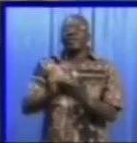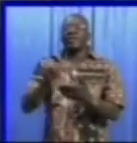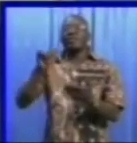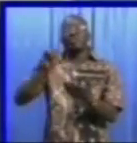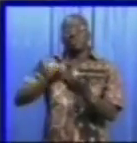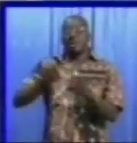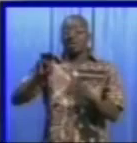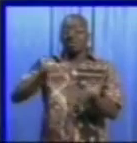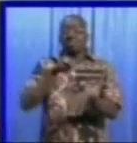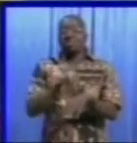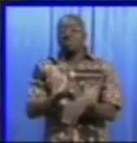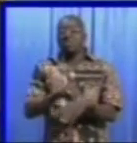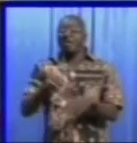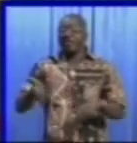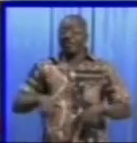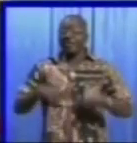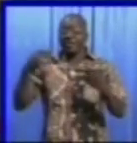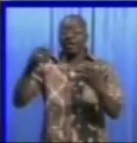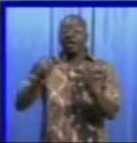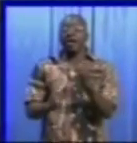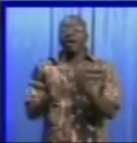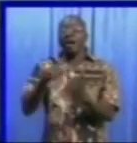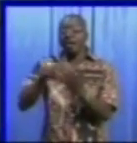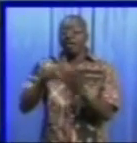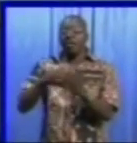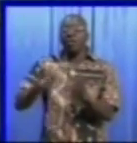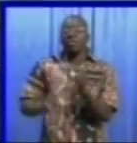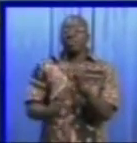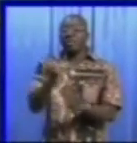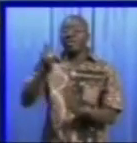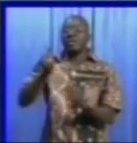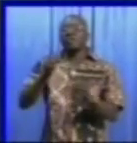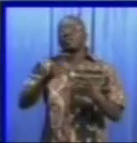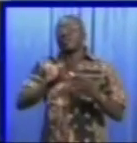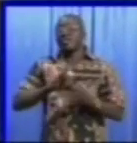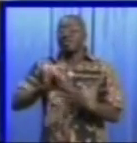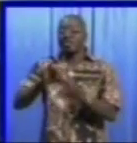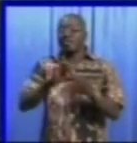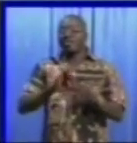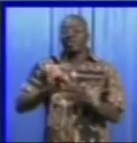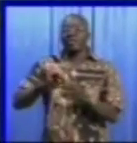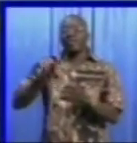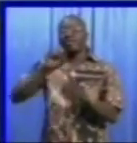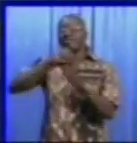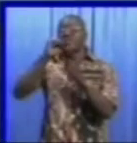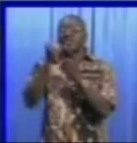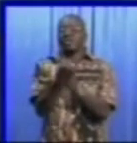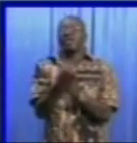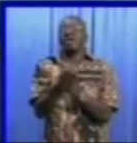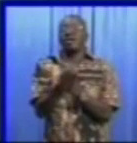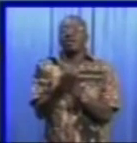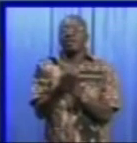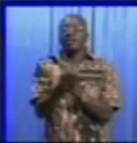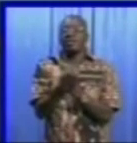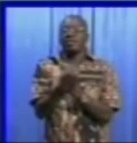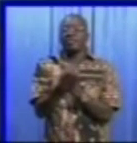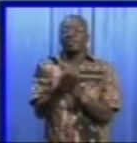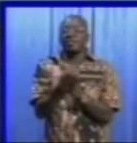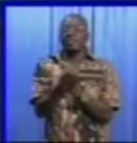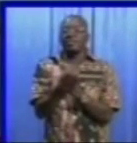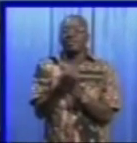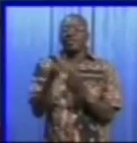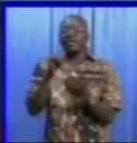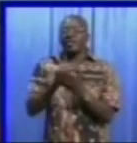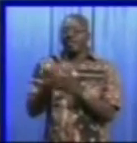développement dépend encore plus de la cohésion de ses filles et de ses fils. Pour